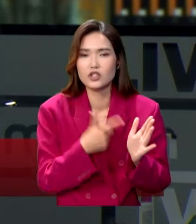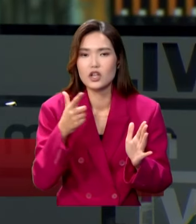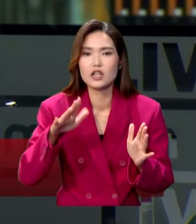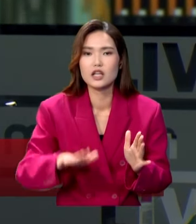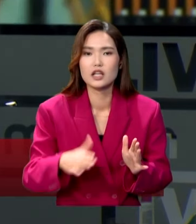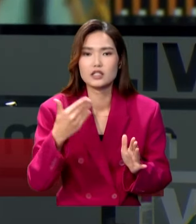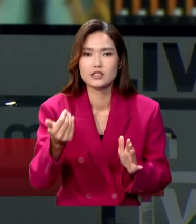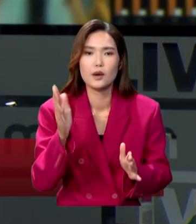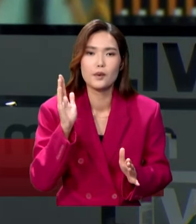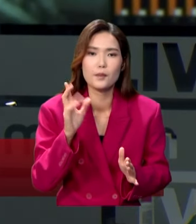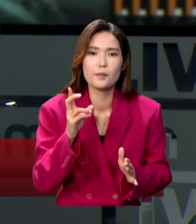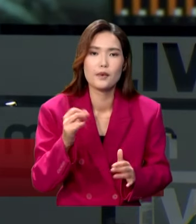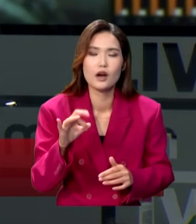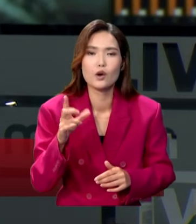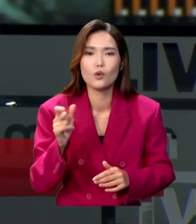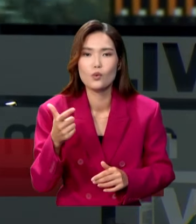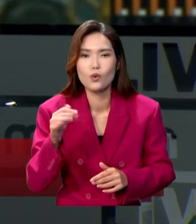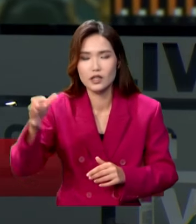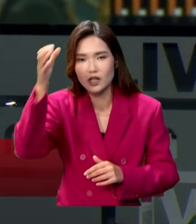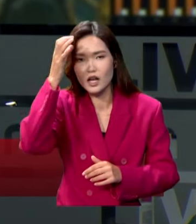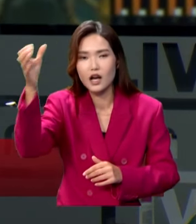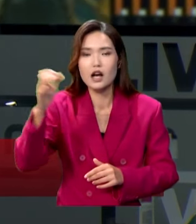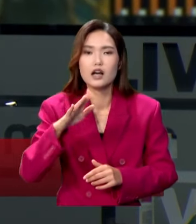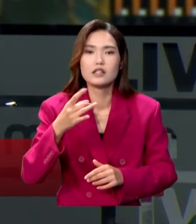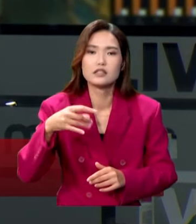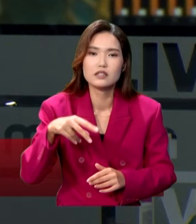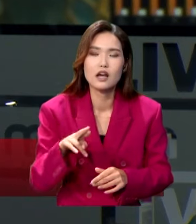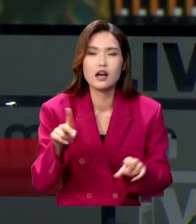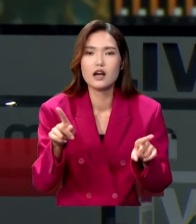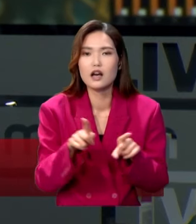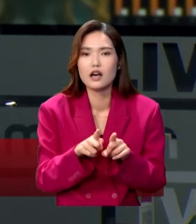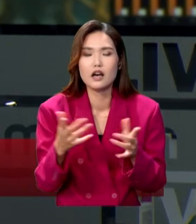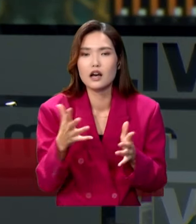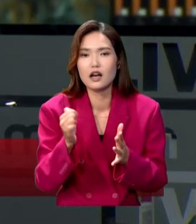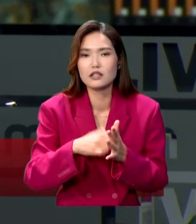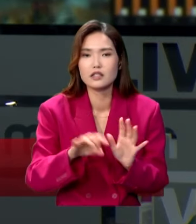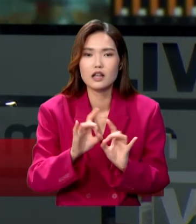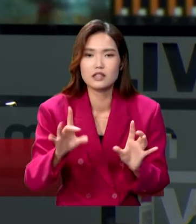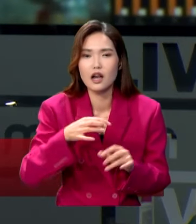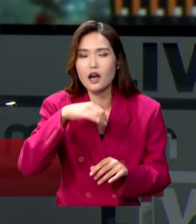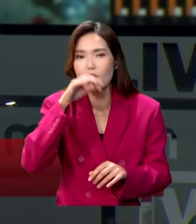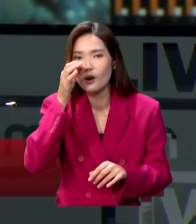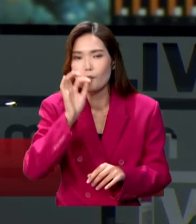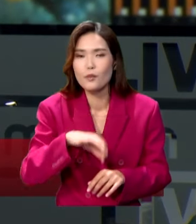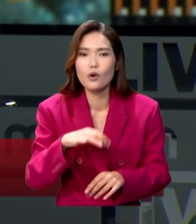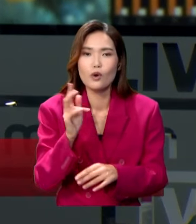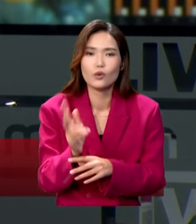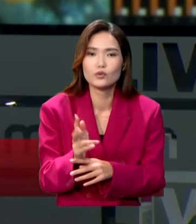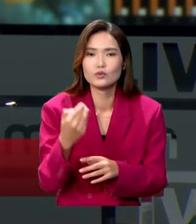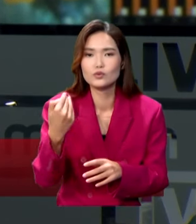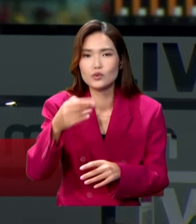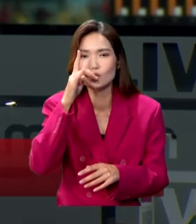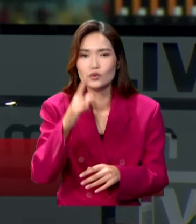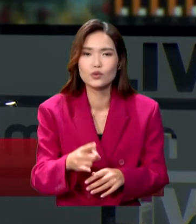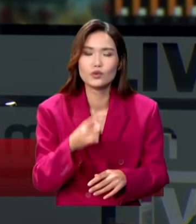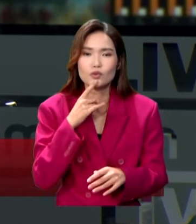бірі Барри Бузан ғаламдық тәртіптің трансформациясын осылай сипаттады. Профессор өзгерістер кезеңінде Қазақстан